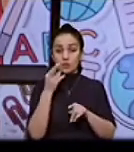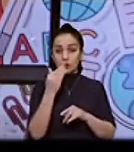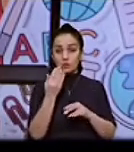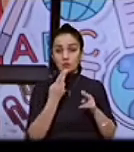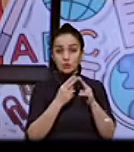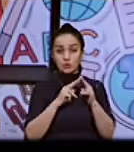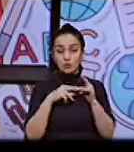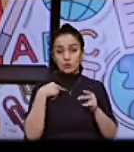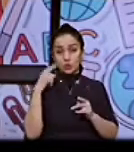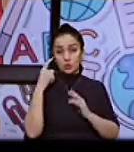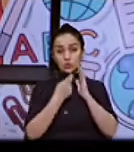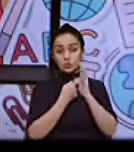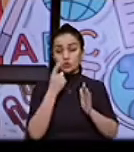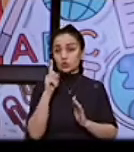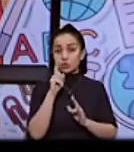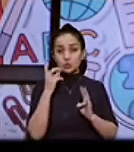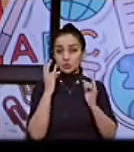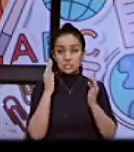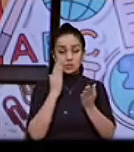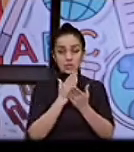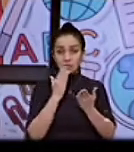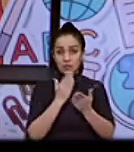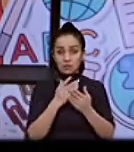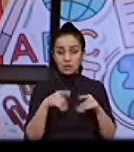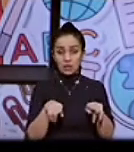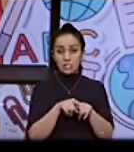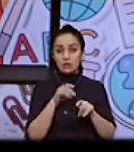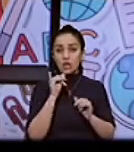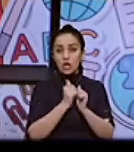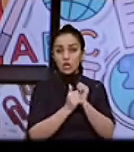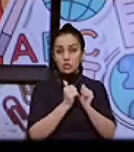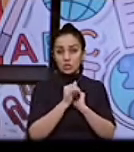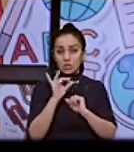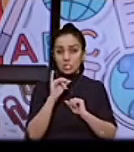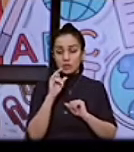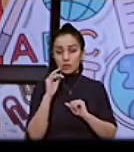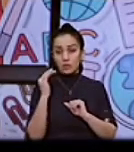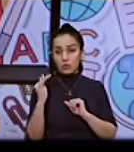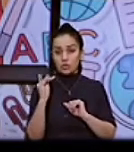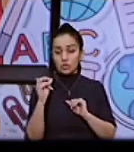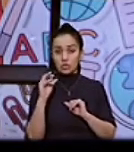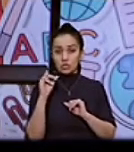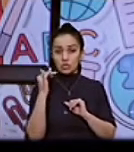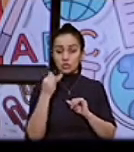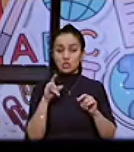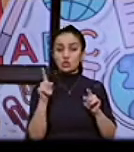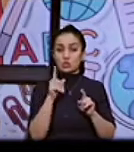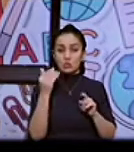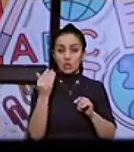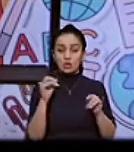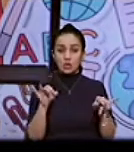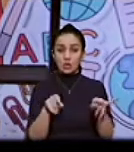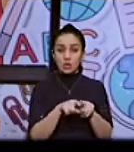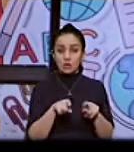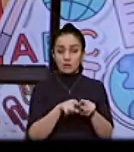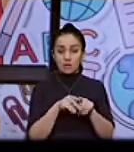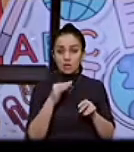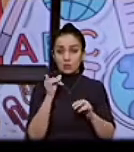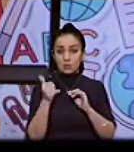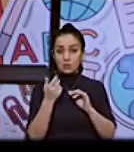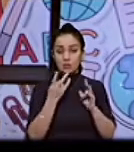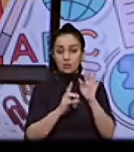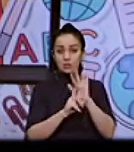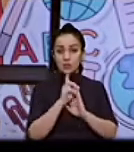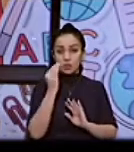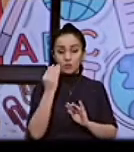для этого мы должны узнать, что же составляет каждая его часть, чему она равна. Для этого мы